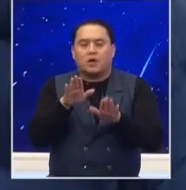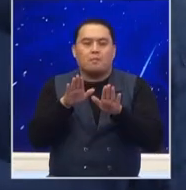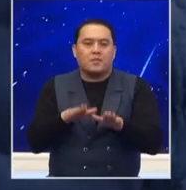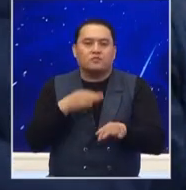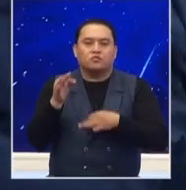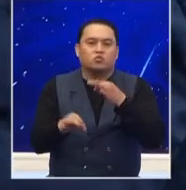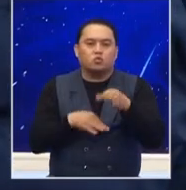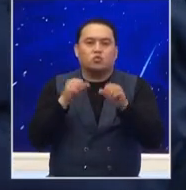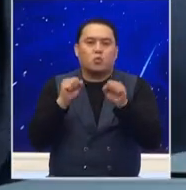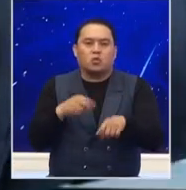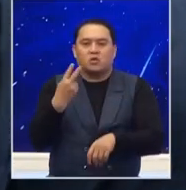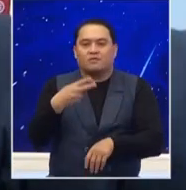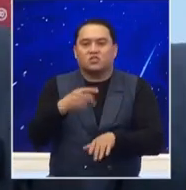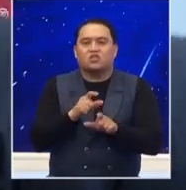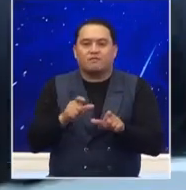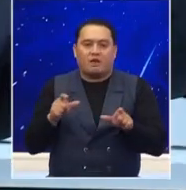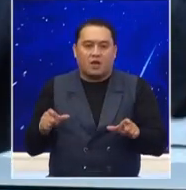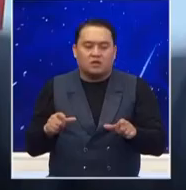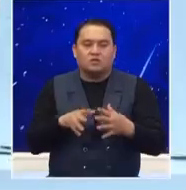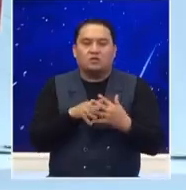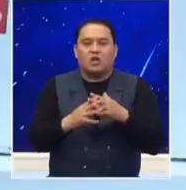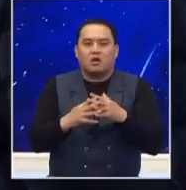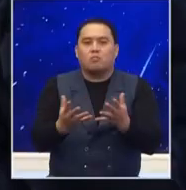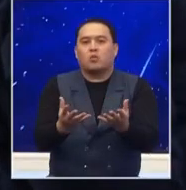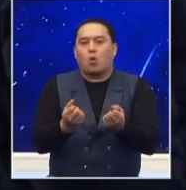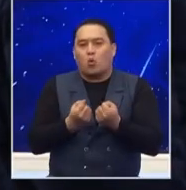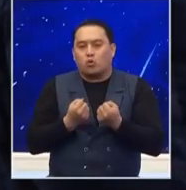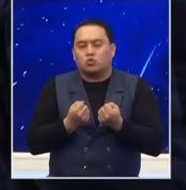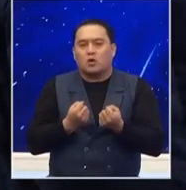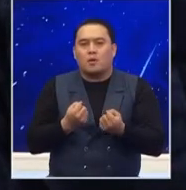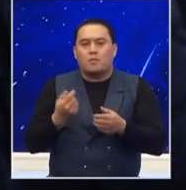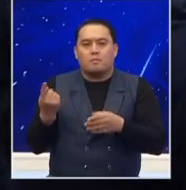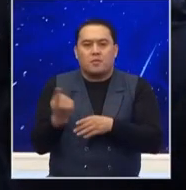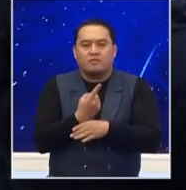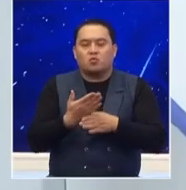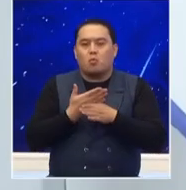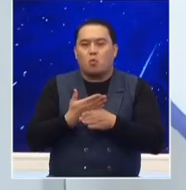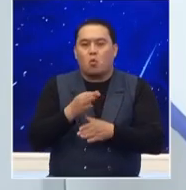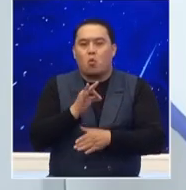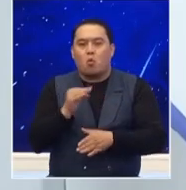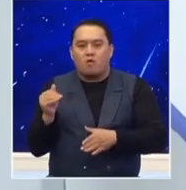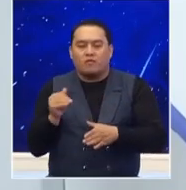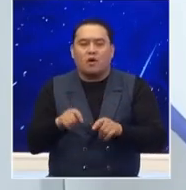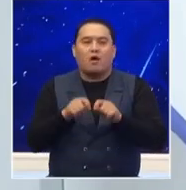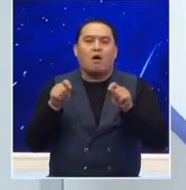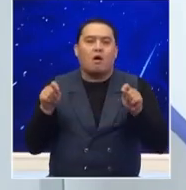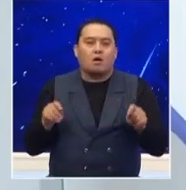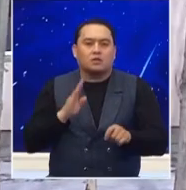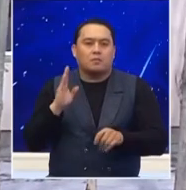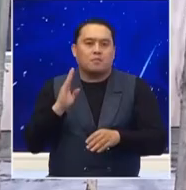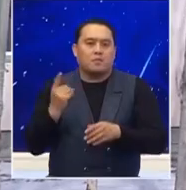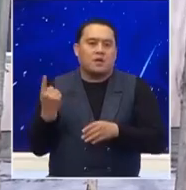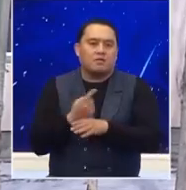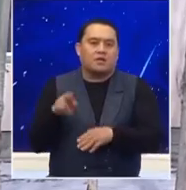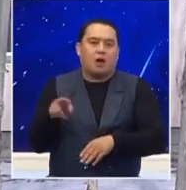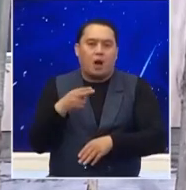сутки он может принимать 20 человек. Здесь сельчане получат всю необходимую первичную помощь. Официальное открытие нового здания состоится 1